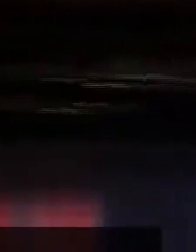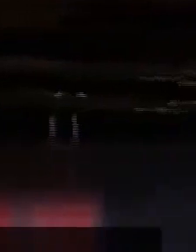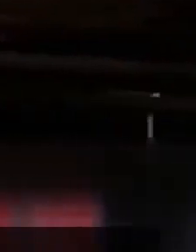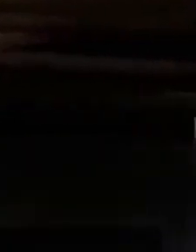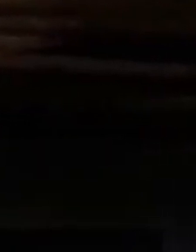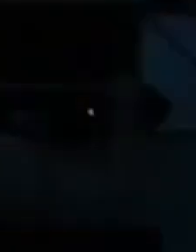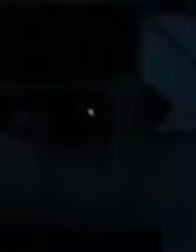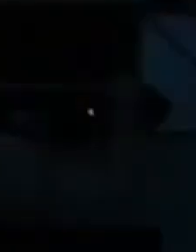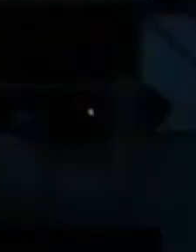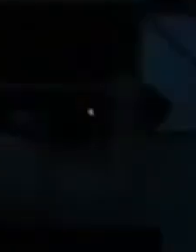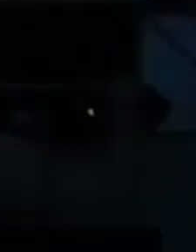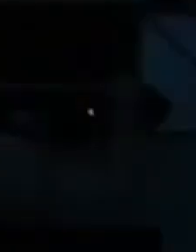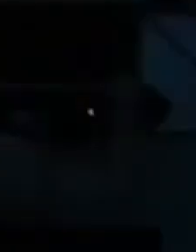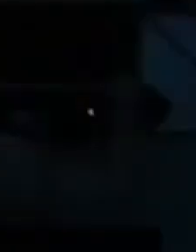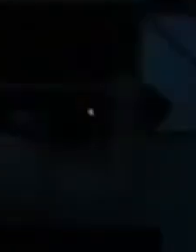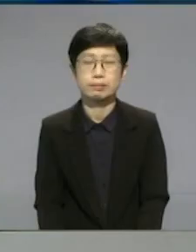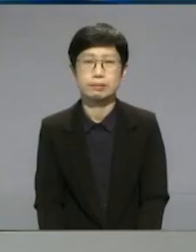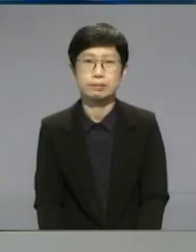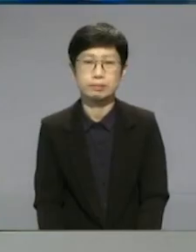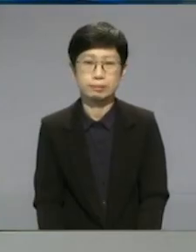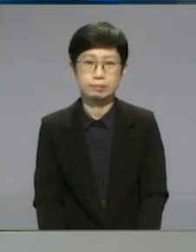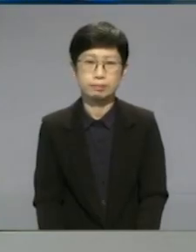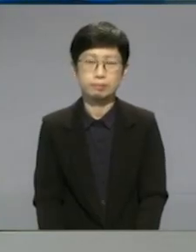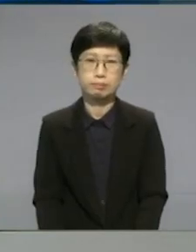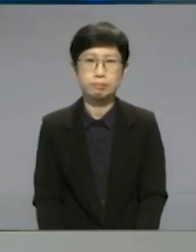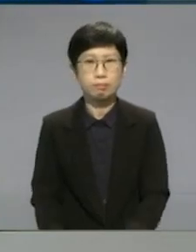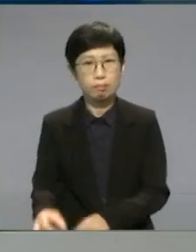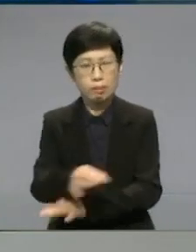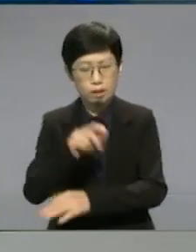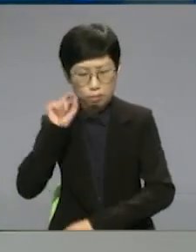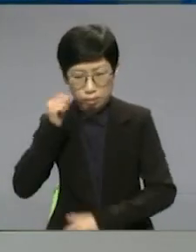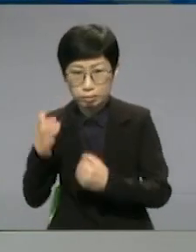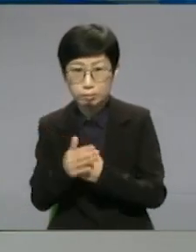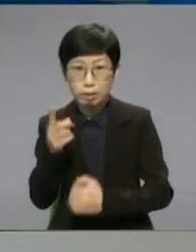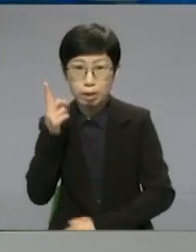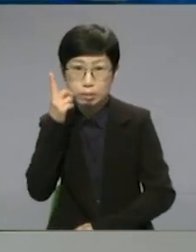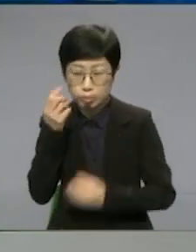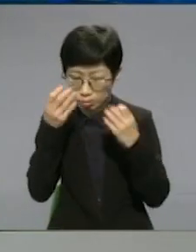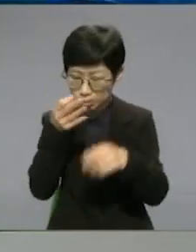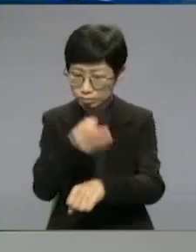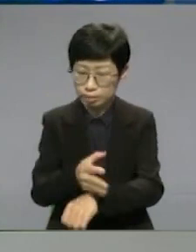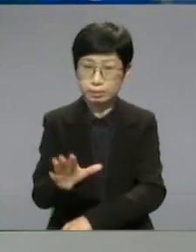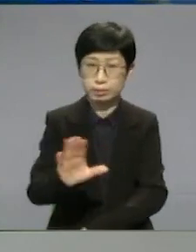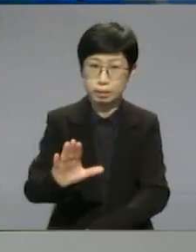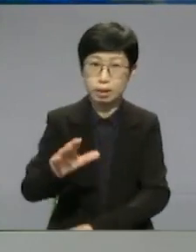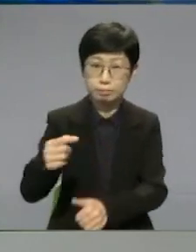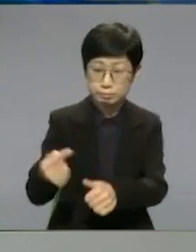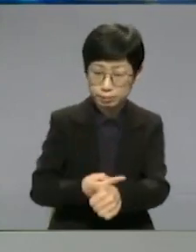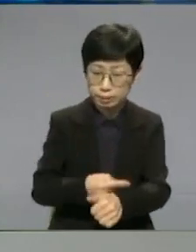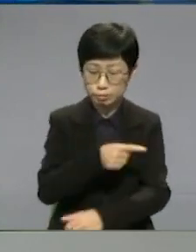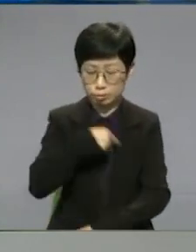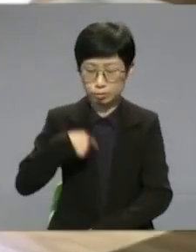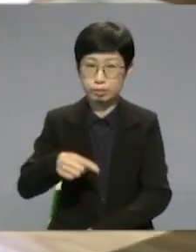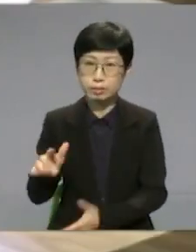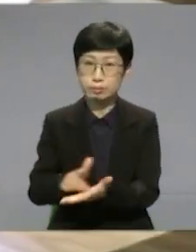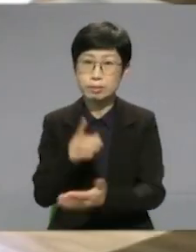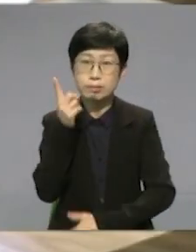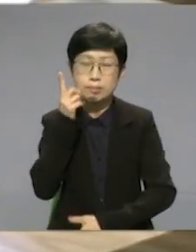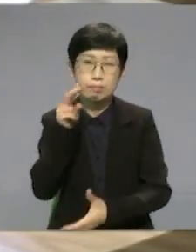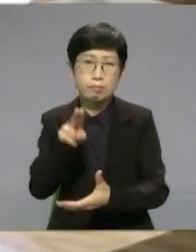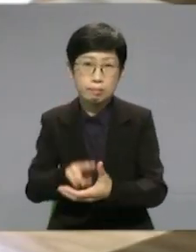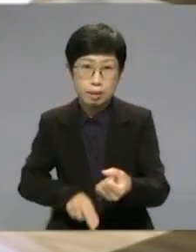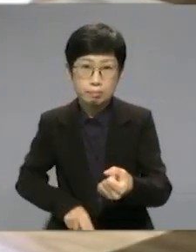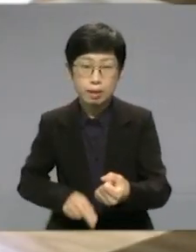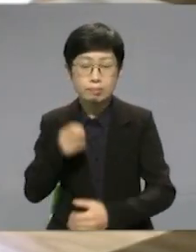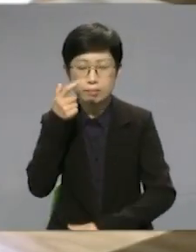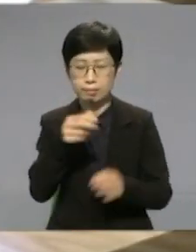분노는 사그라들지 않고 있습니다. 불황 여파로 교체 주기가 늘어나면서 중국의 스마트폰 판매가 두